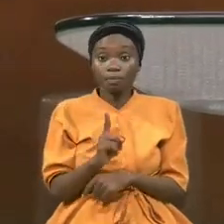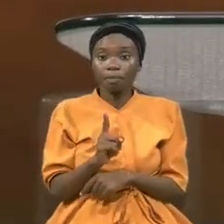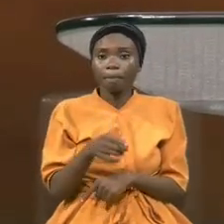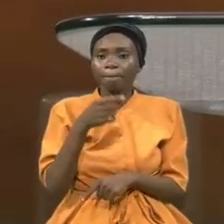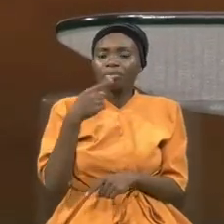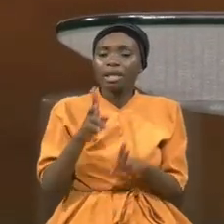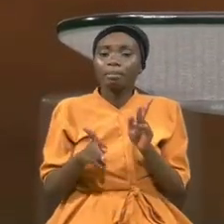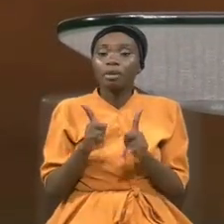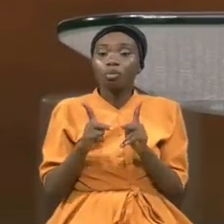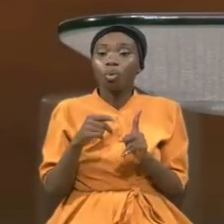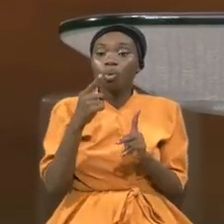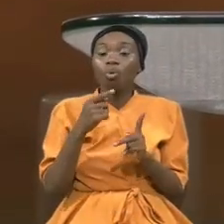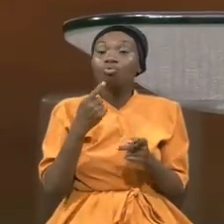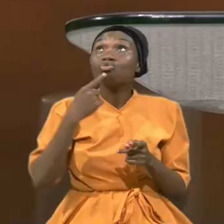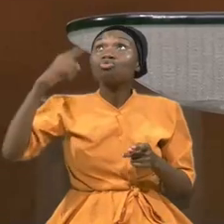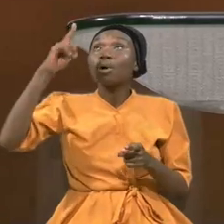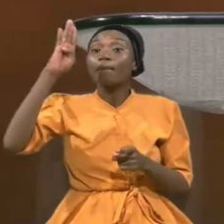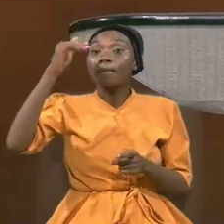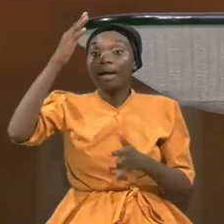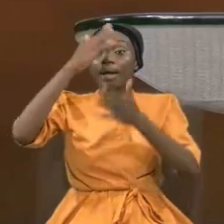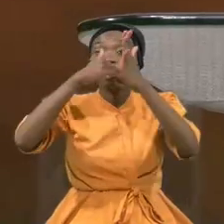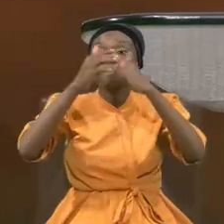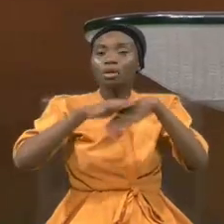Au fait, les gens qui jurent par le ciel,